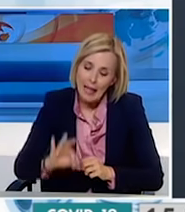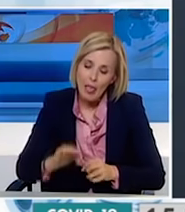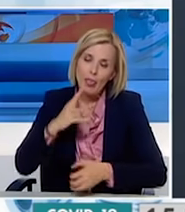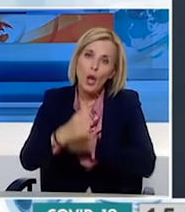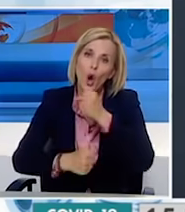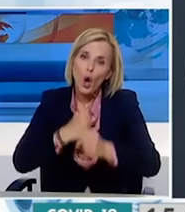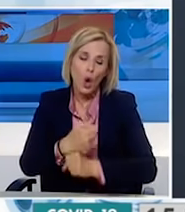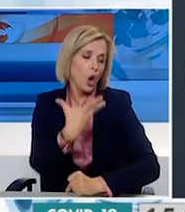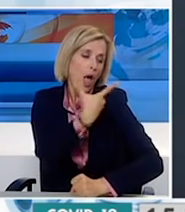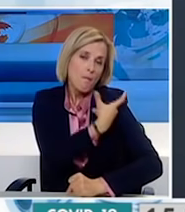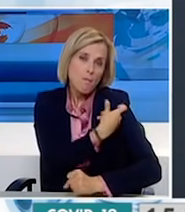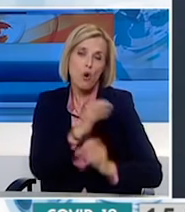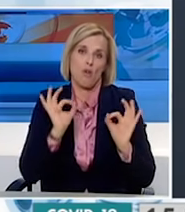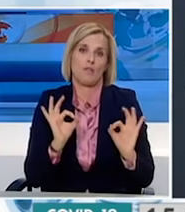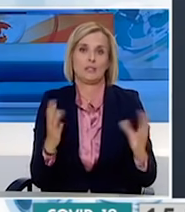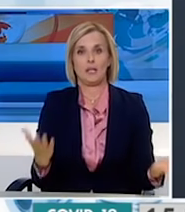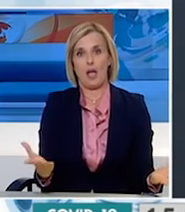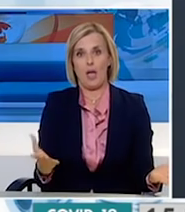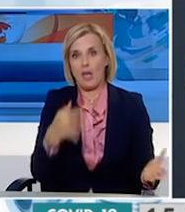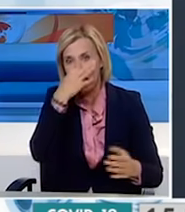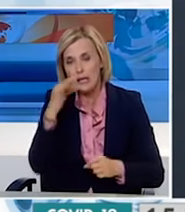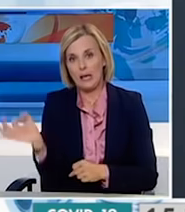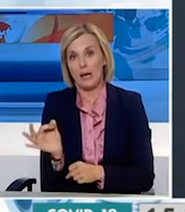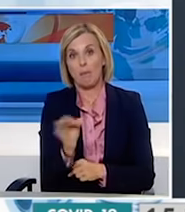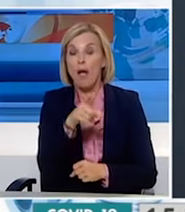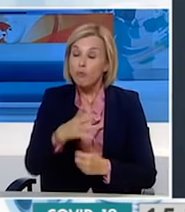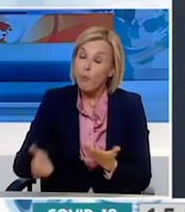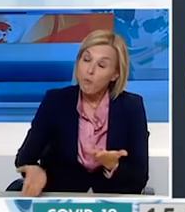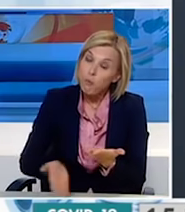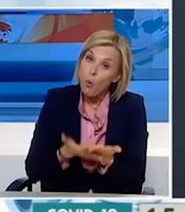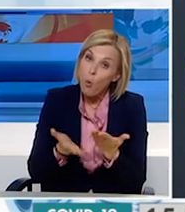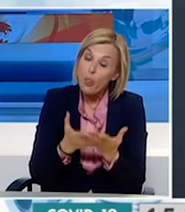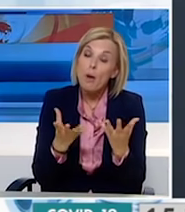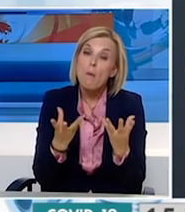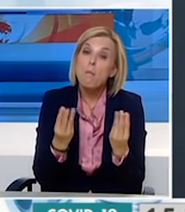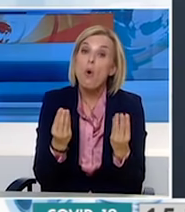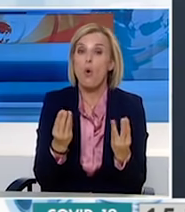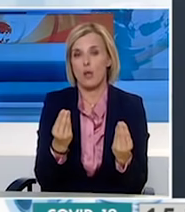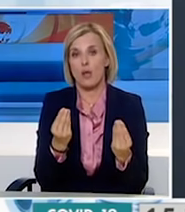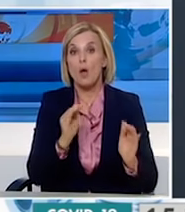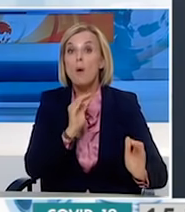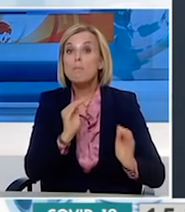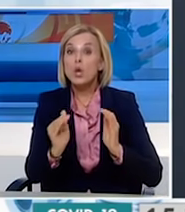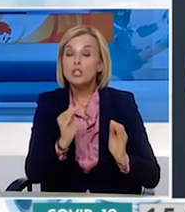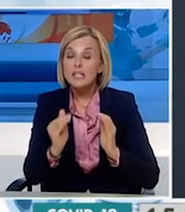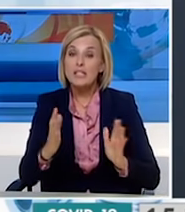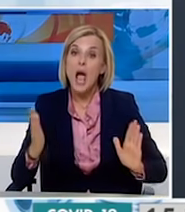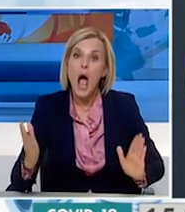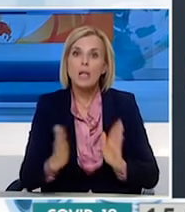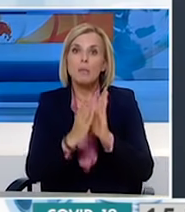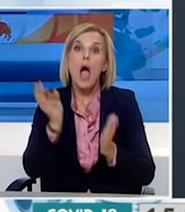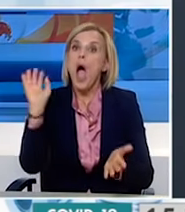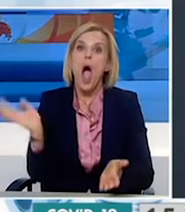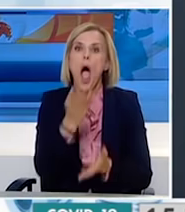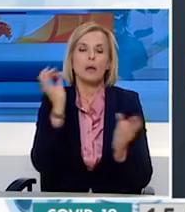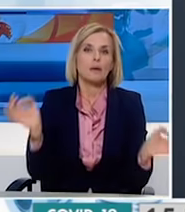Εμβολιασμών. Και φυσικά ο εμβολιασμός για τη γρήπη θα βοηθήσει πάρα πολύ και στην αντιμετώπιση ενός τυχόν